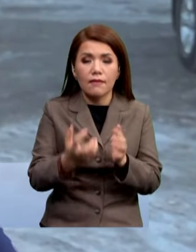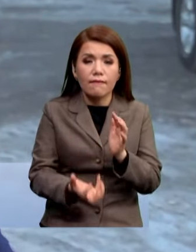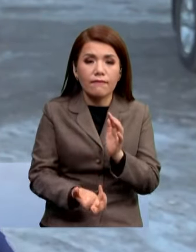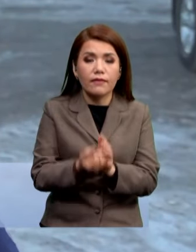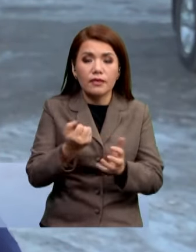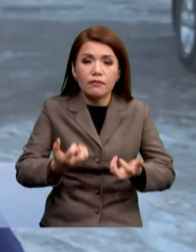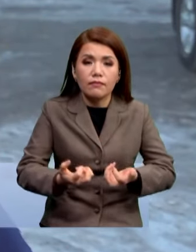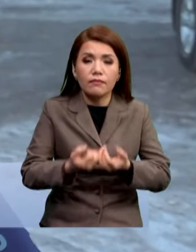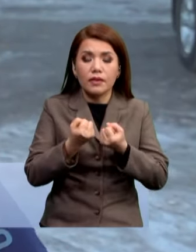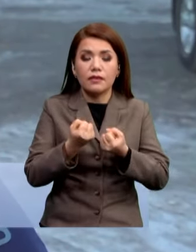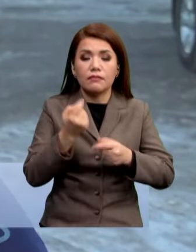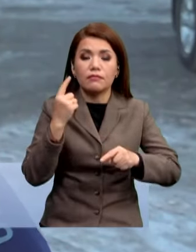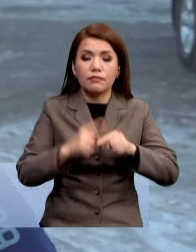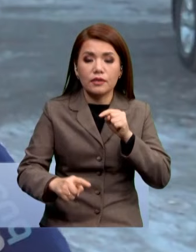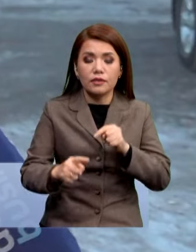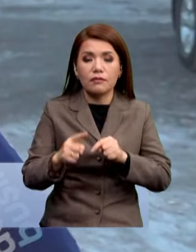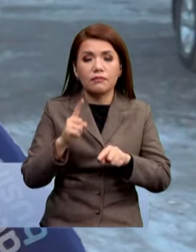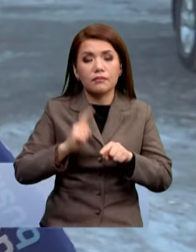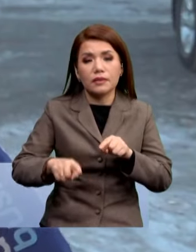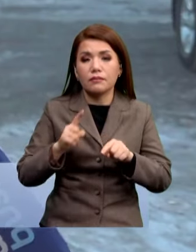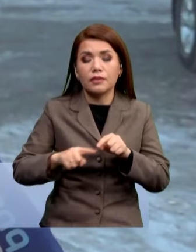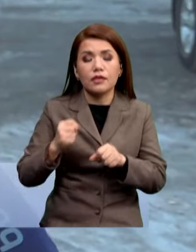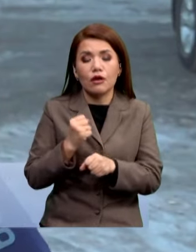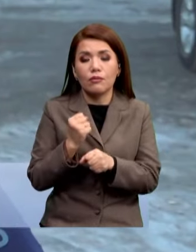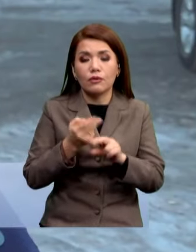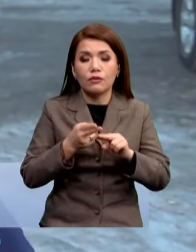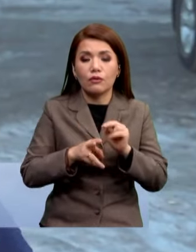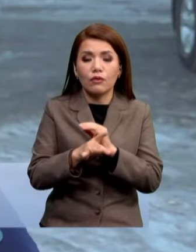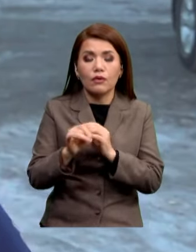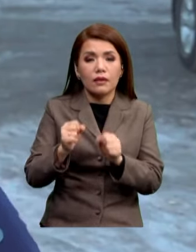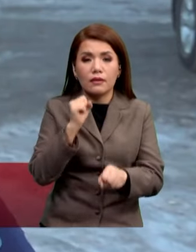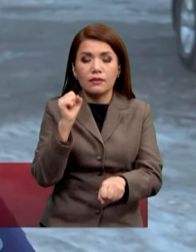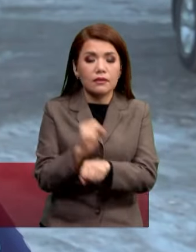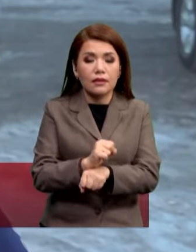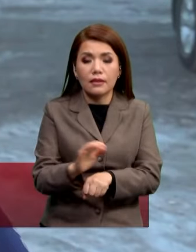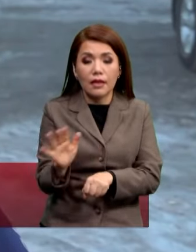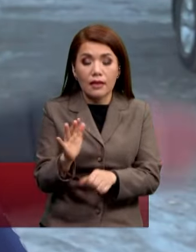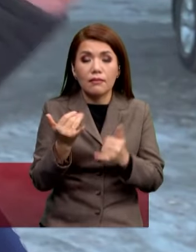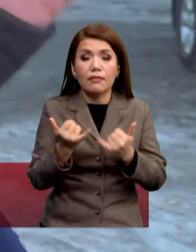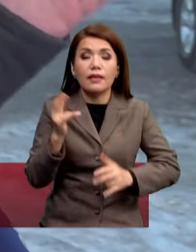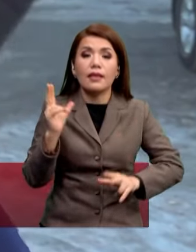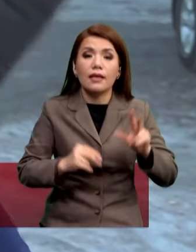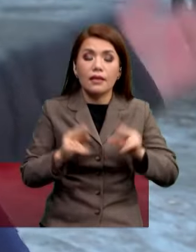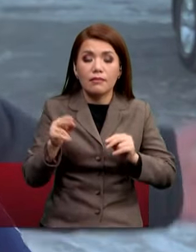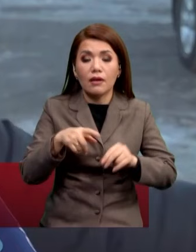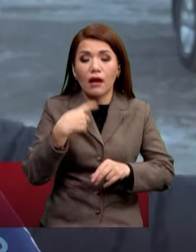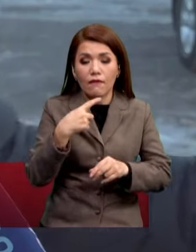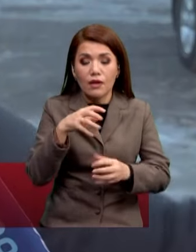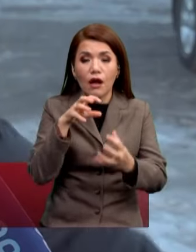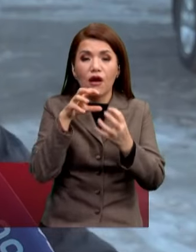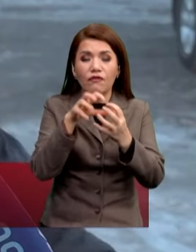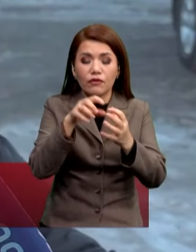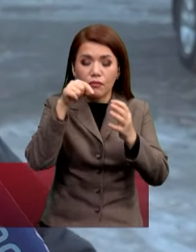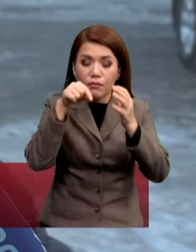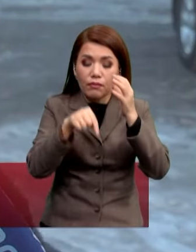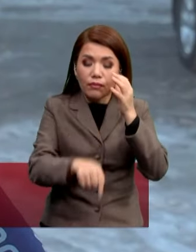вытащить нам и, как бы, знаете, вот, ускорить работу и ни в коем случае не останавливать. Мы сейчас только надеемся, сейчас говорят, автобус находится